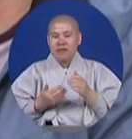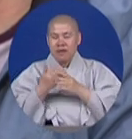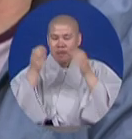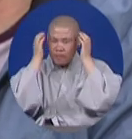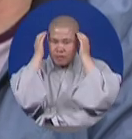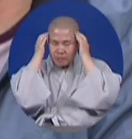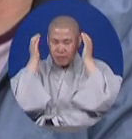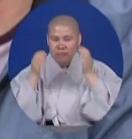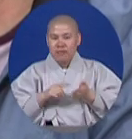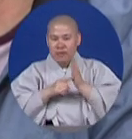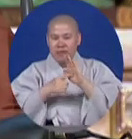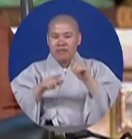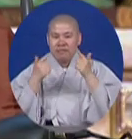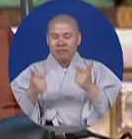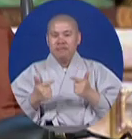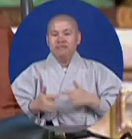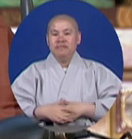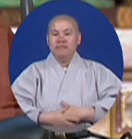없어요.